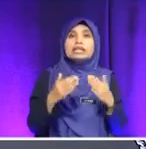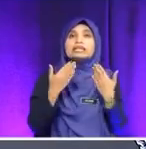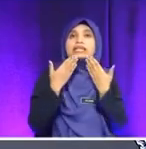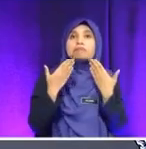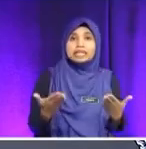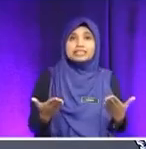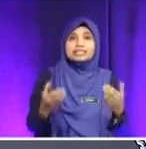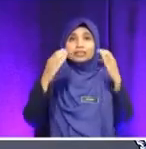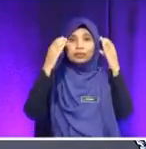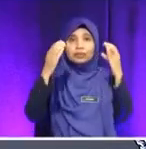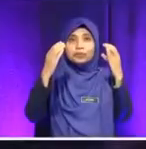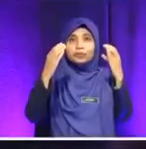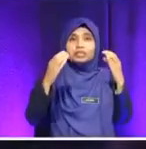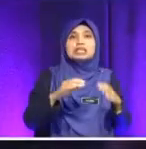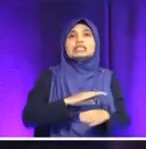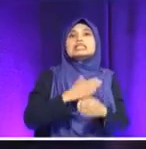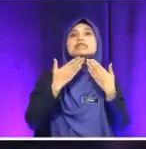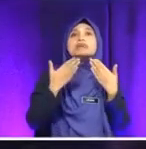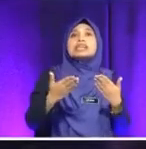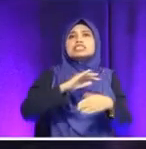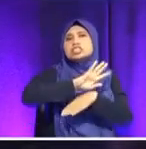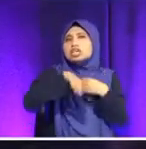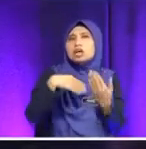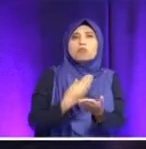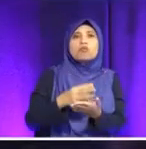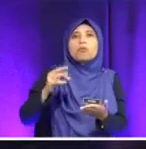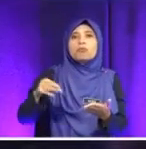kasih kita ucapkan, dan terima kasih kepada murid-murid yang bersama dengan kita pada hari